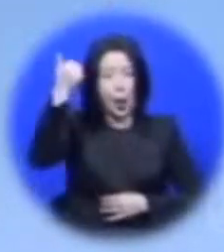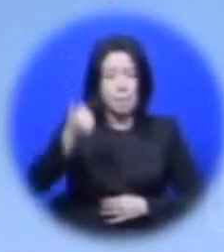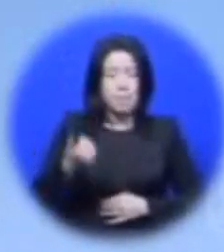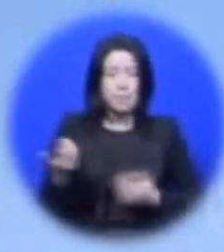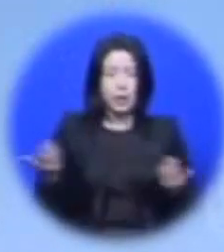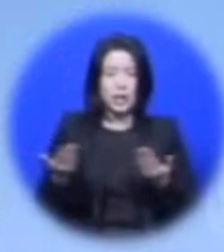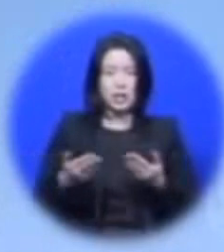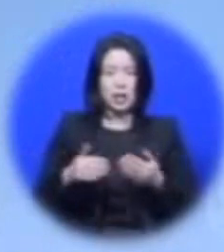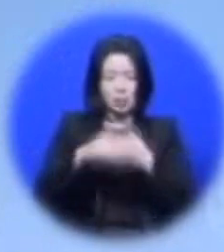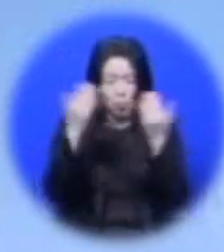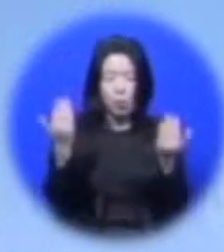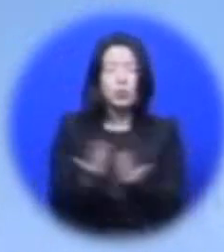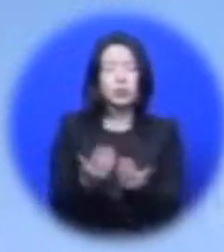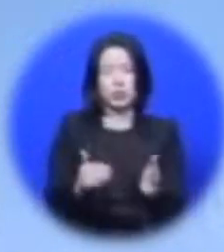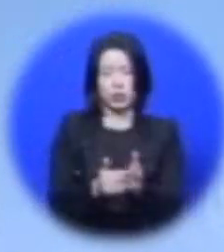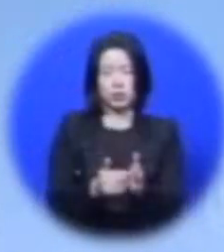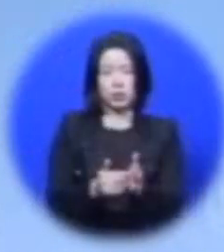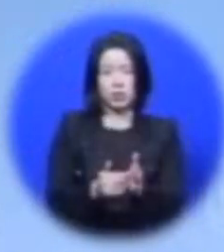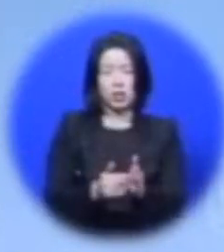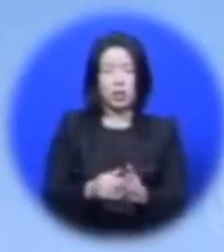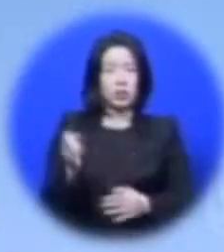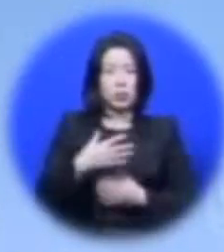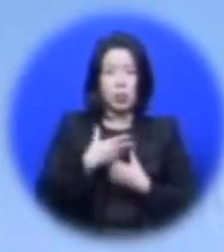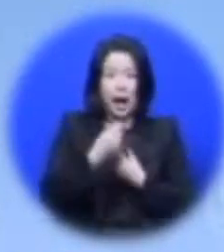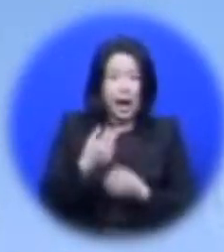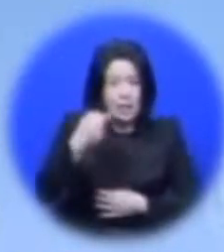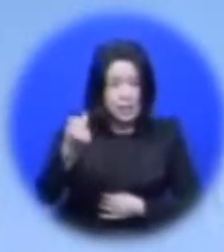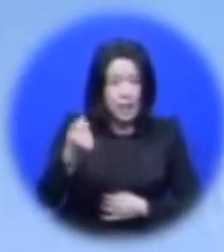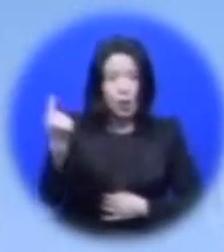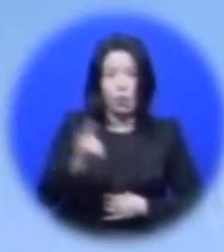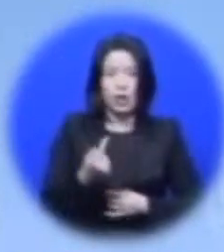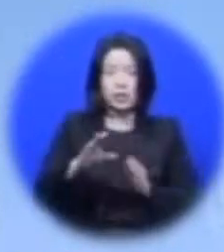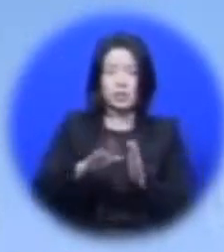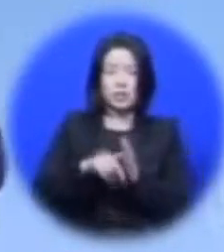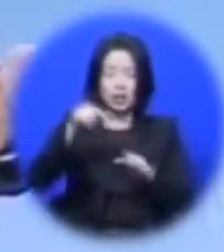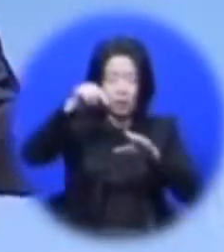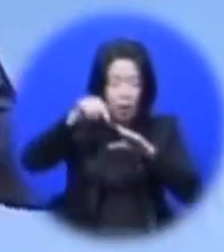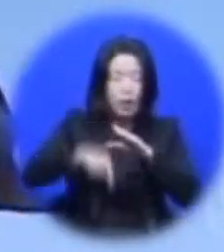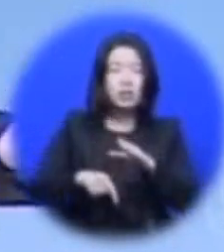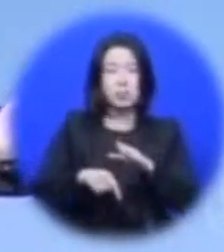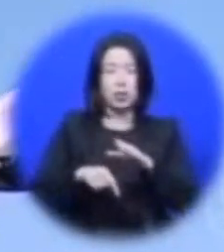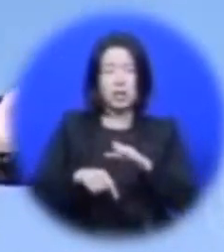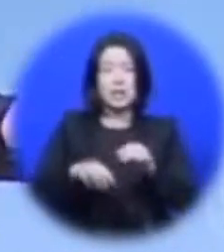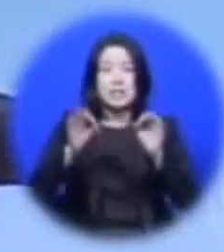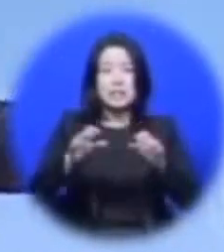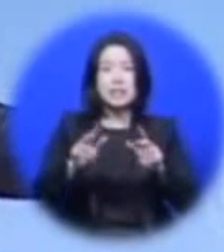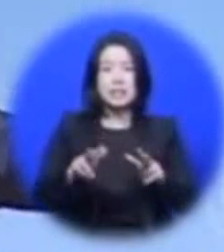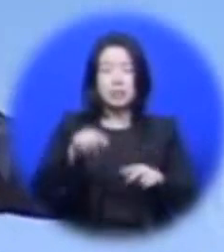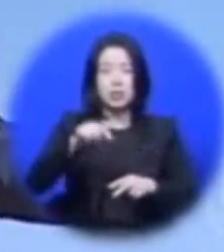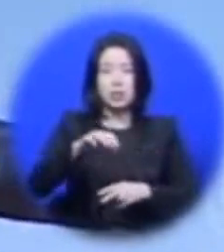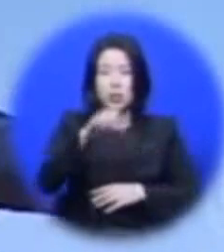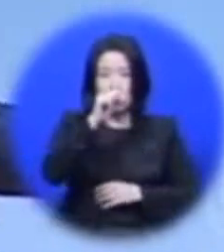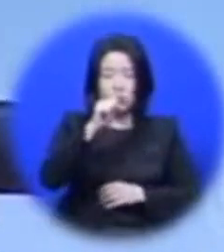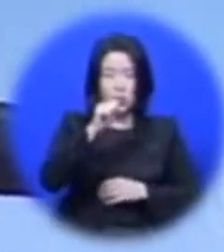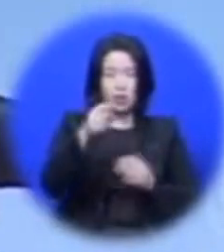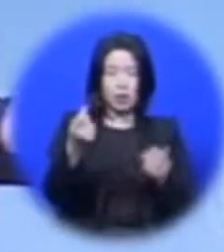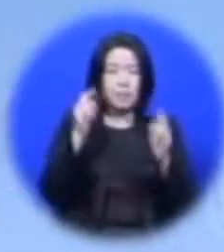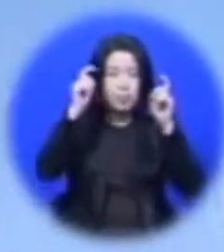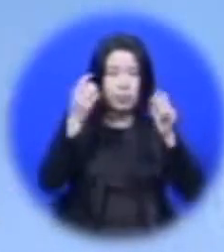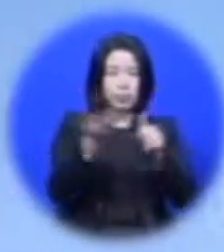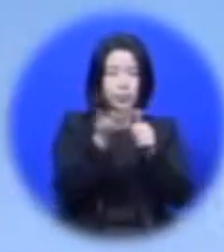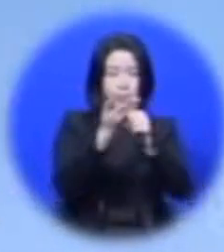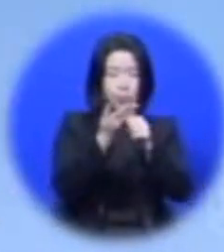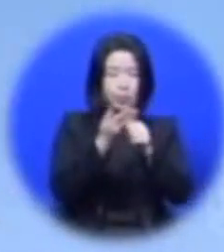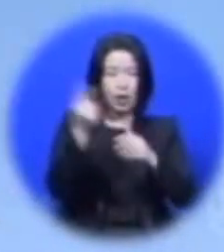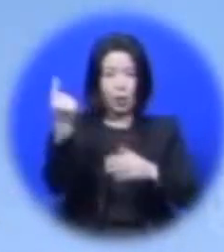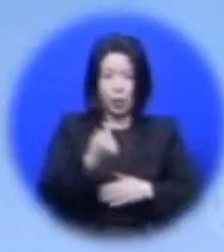전부였어요. 그리고 안산에 왔을 때 그것은 더 깊어졌고 지금 선한 목자교회에 와서 목회 11년째